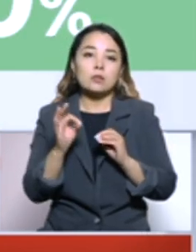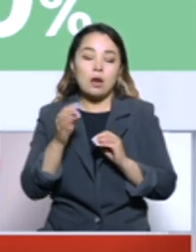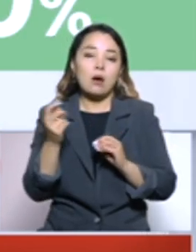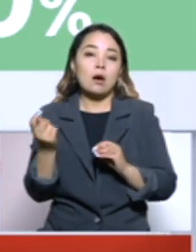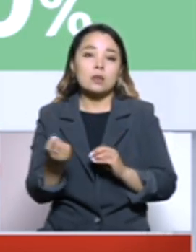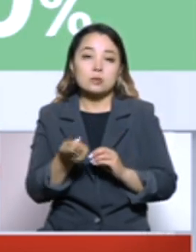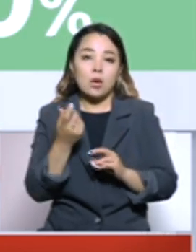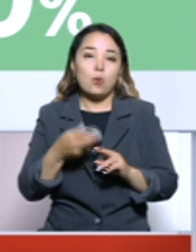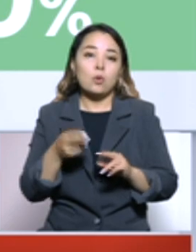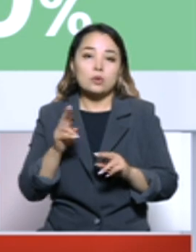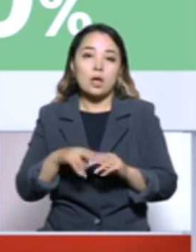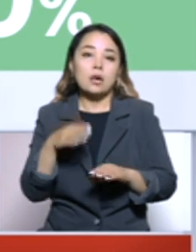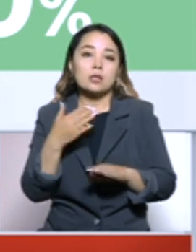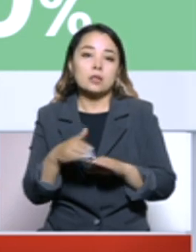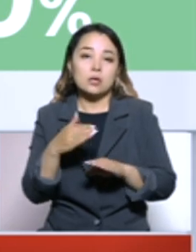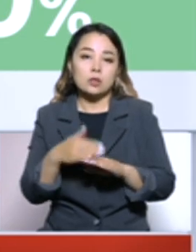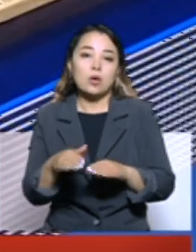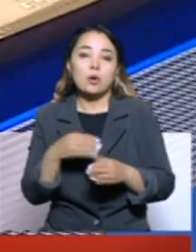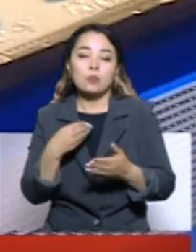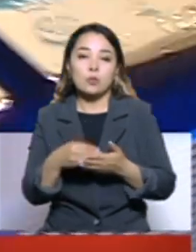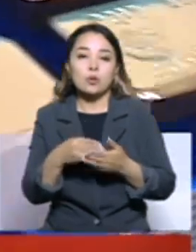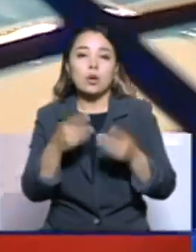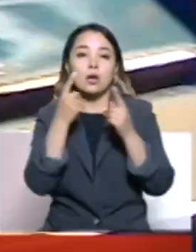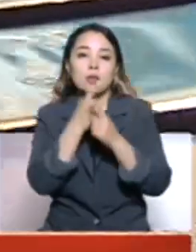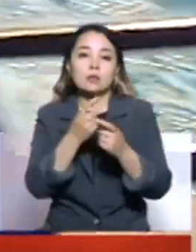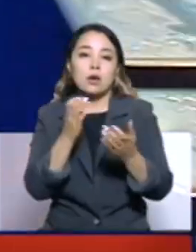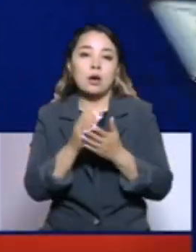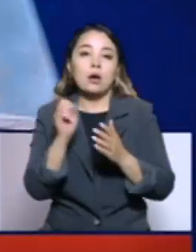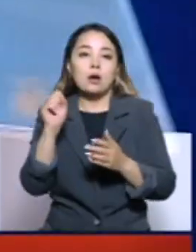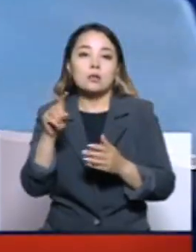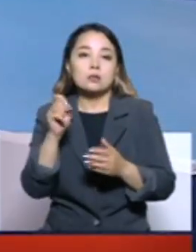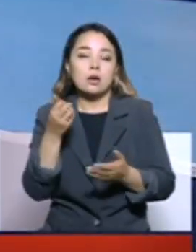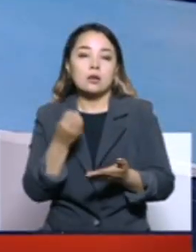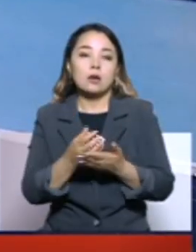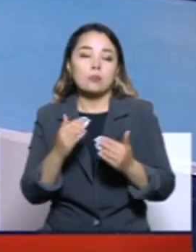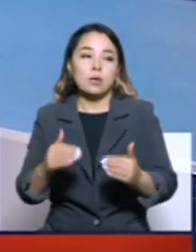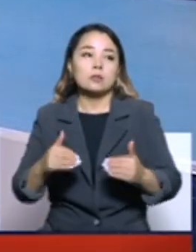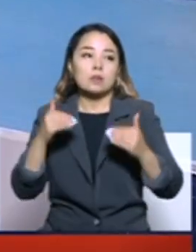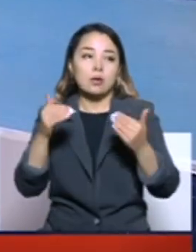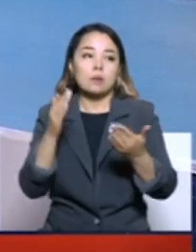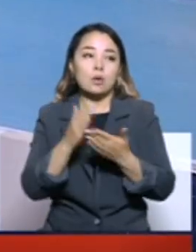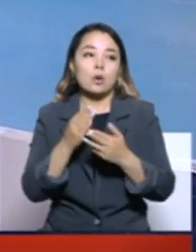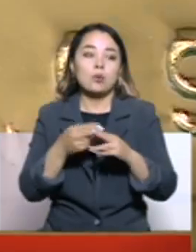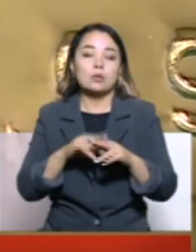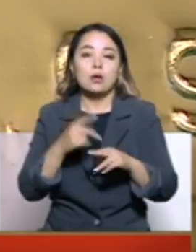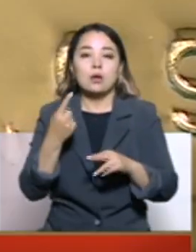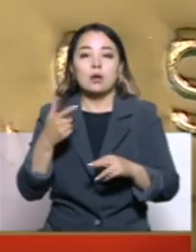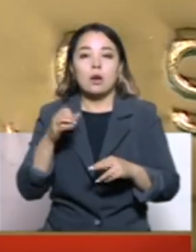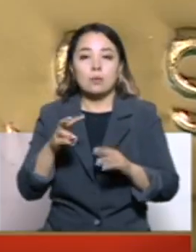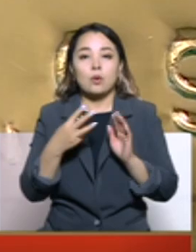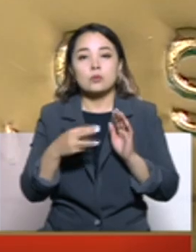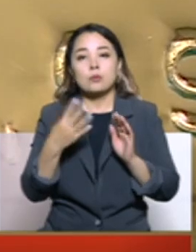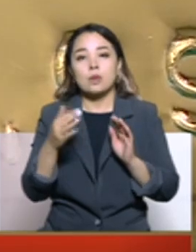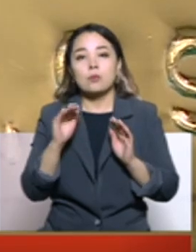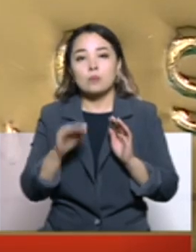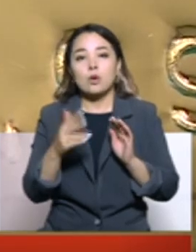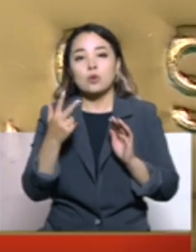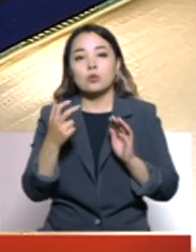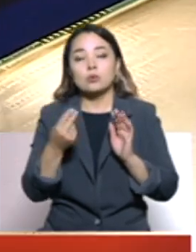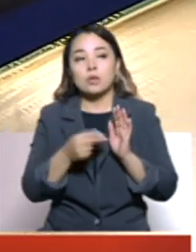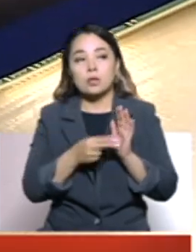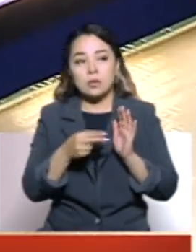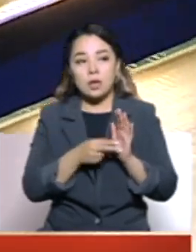аз. Сондай кредиттік бюроның хабарлауынша, алтын қымбаттап барады. Қазір оның 1 грамы 35300